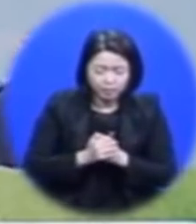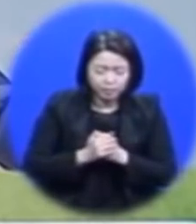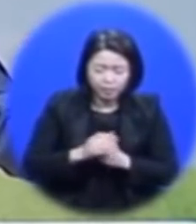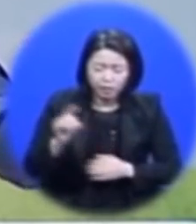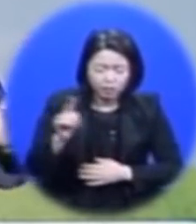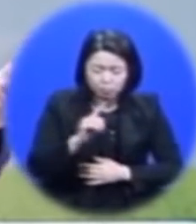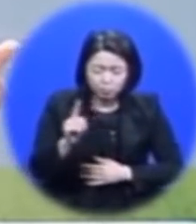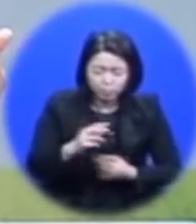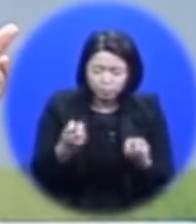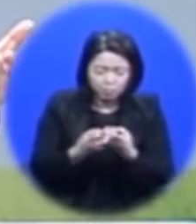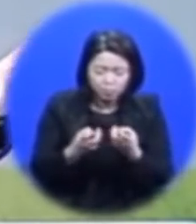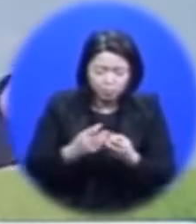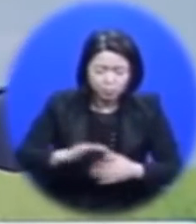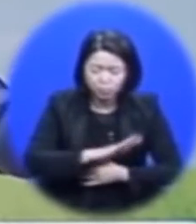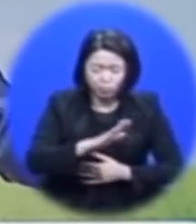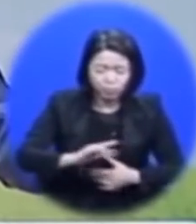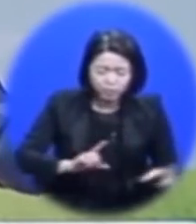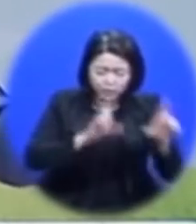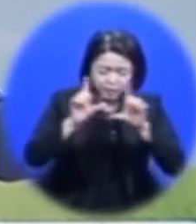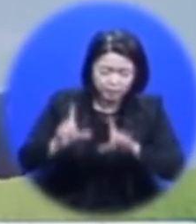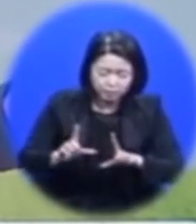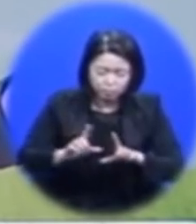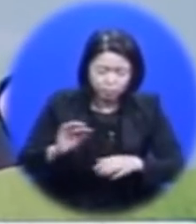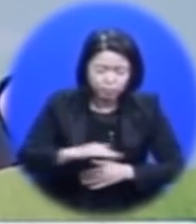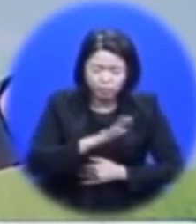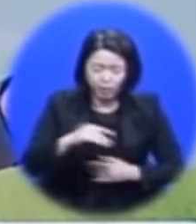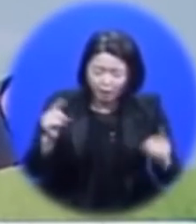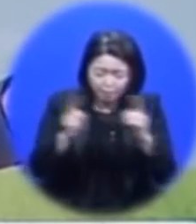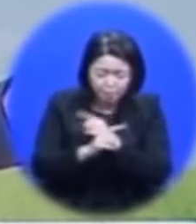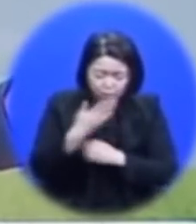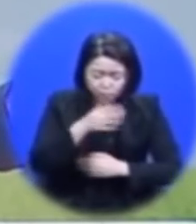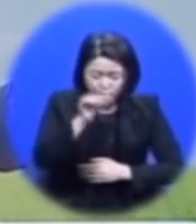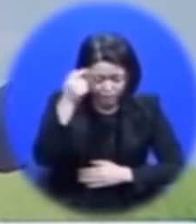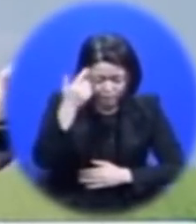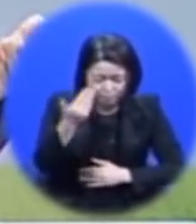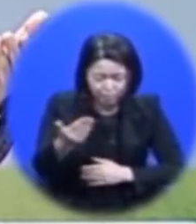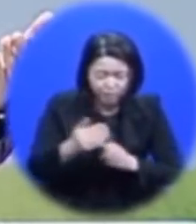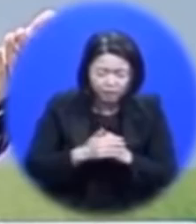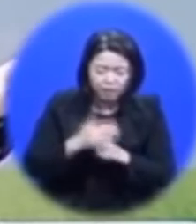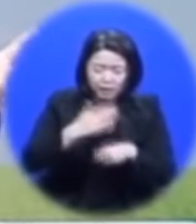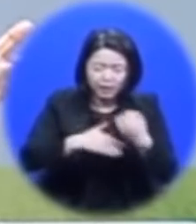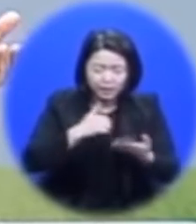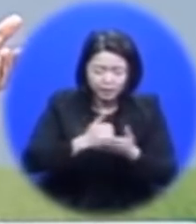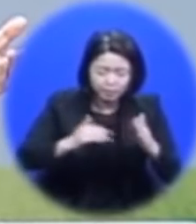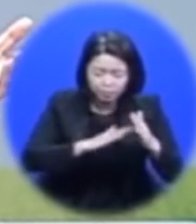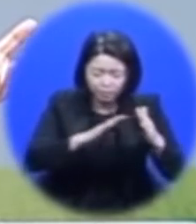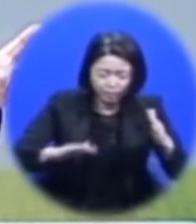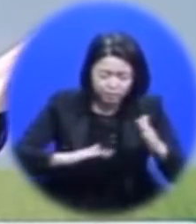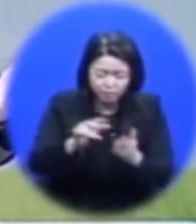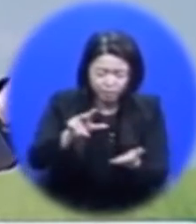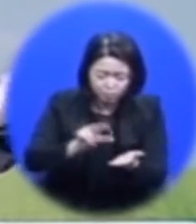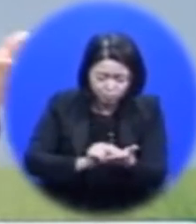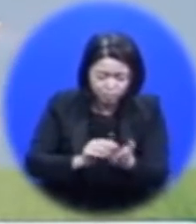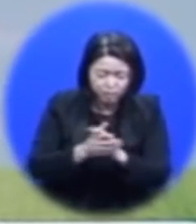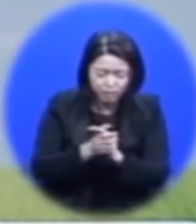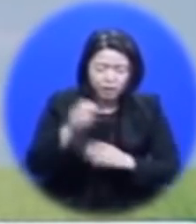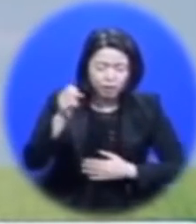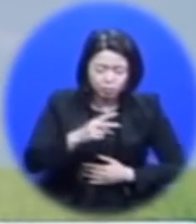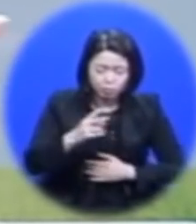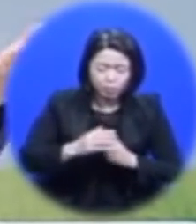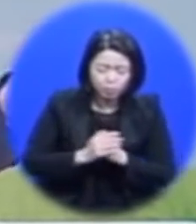무슨 수로 우리의 삶을 우리가 바꿀 수 있겠습니까? 하나님, 가정의 문제, 또